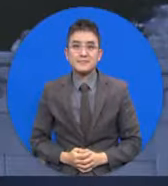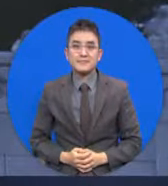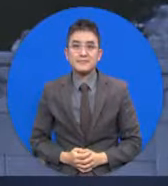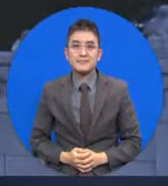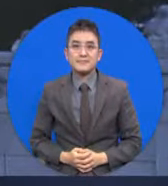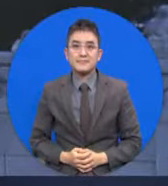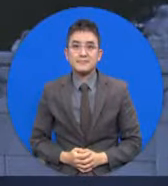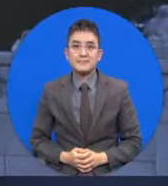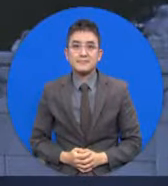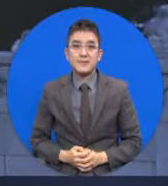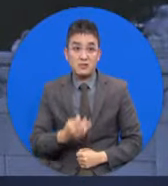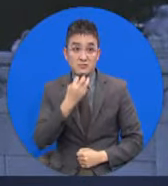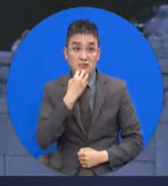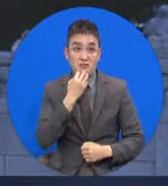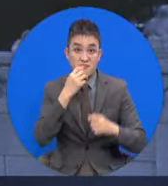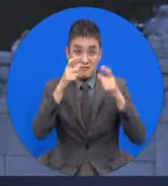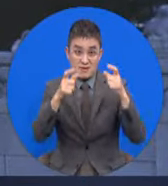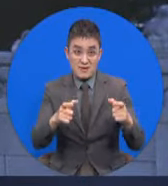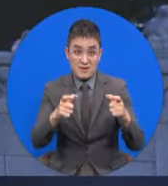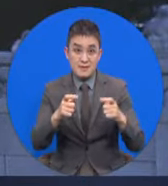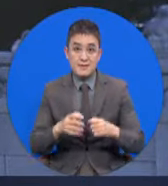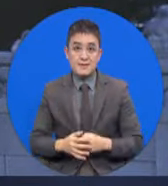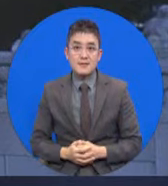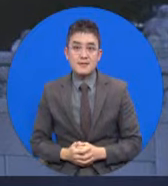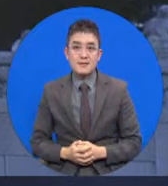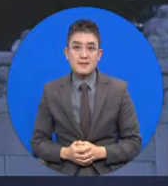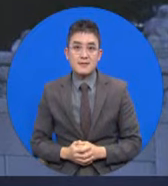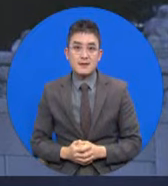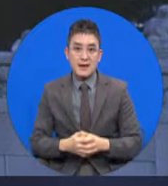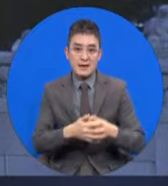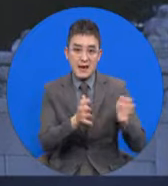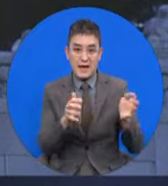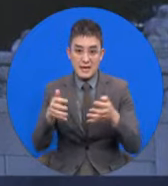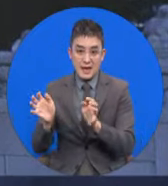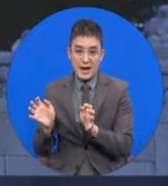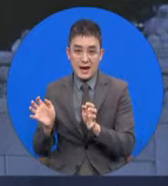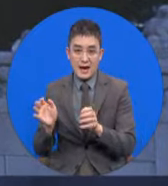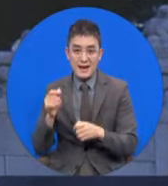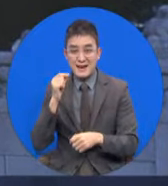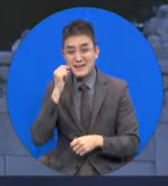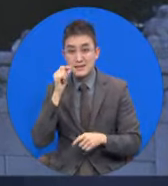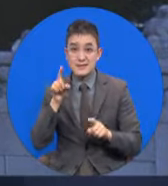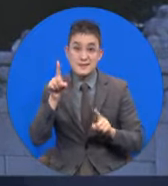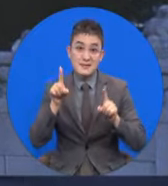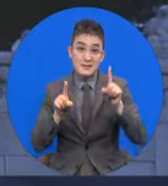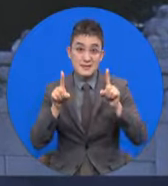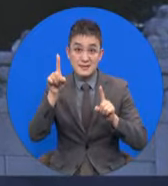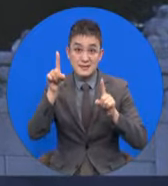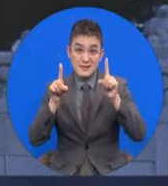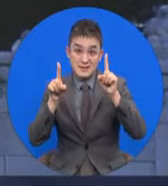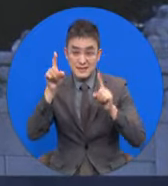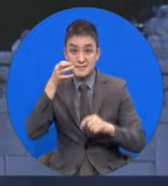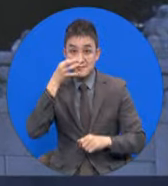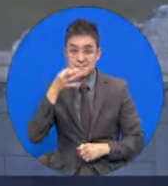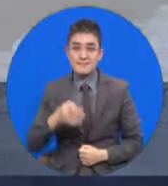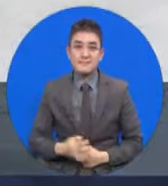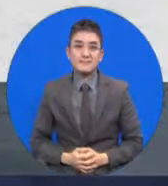자, 그러면 이 서울 지역의 양당 지지율은 어떤 추이를 보여왔을까요? 함께 보시죠.